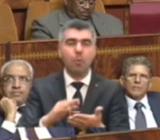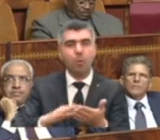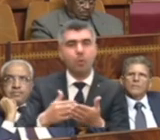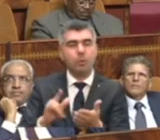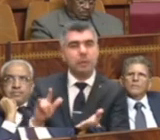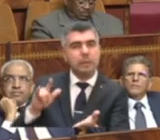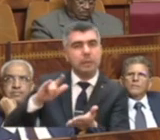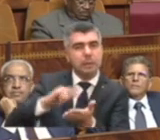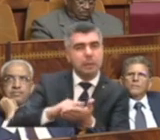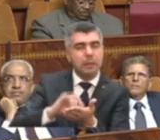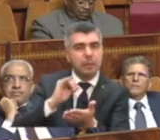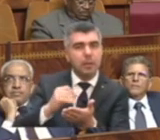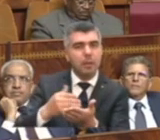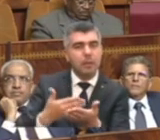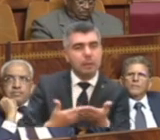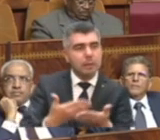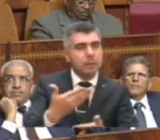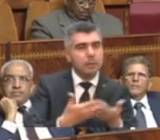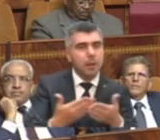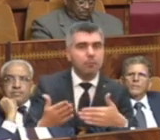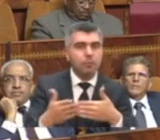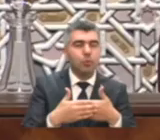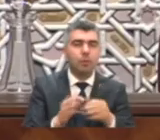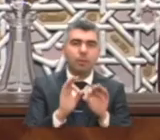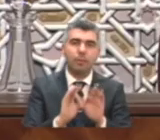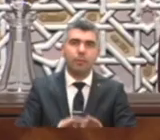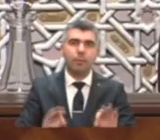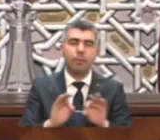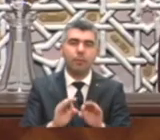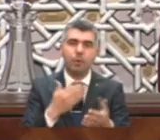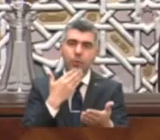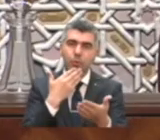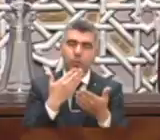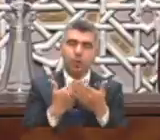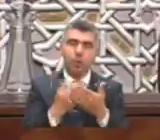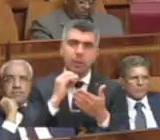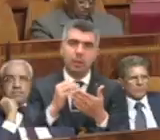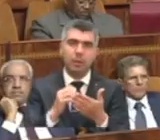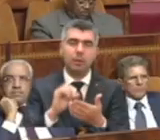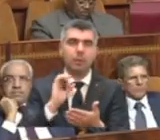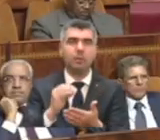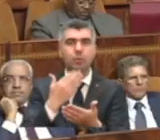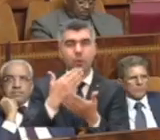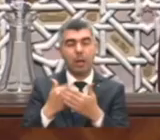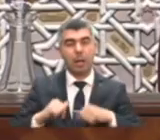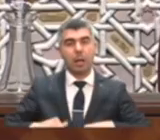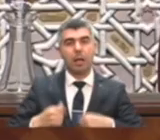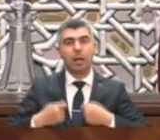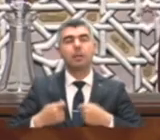الرحلات الداخليه وما يبقاش مسدود. وشكرا سيد الرئيس. وهذا المطار معروف بسيدي حمو مفتاح. شكرا سيد الرئيس.